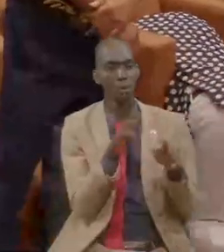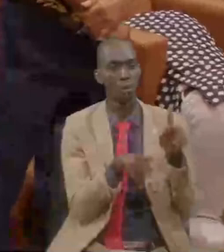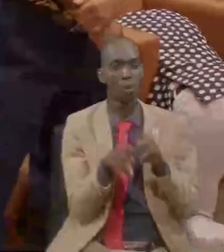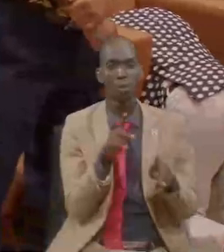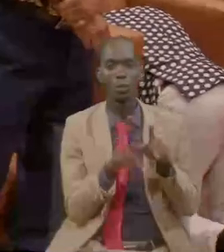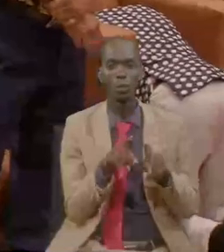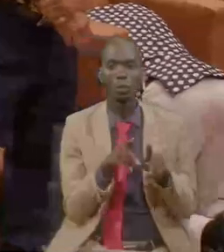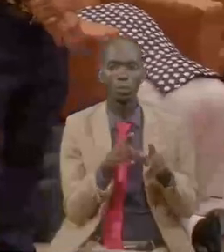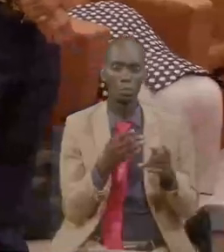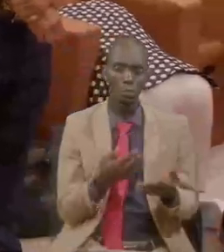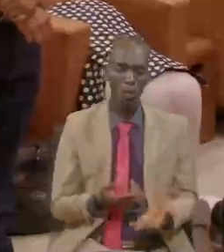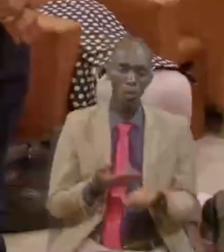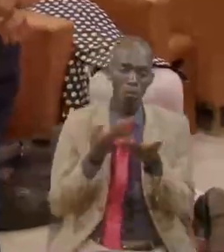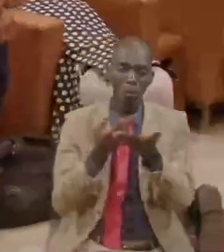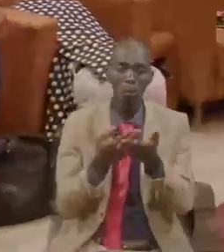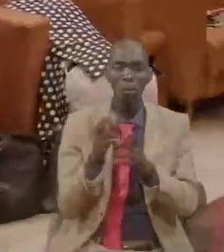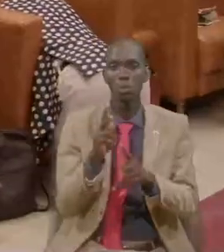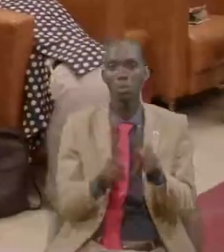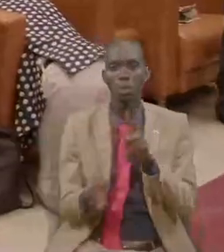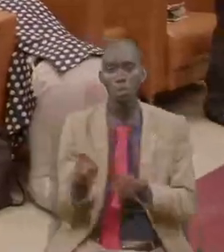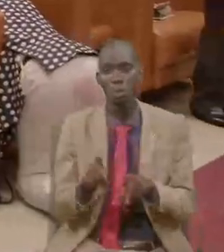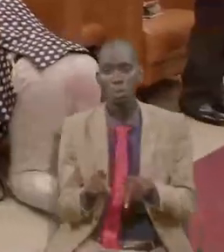gens, vous recommandez les gens,